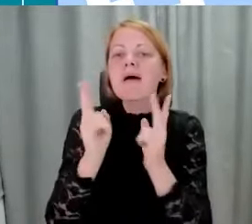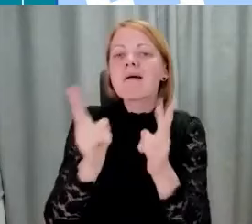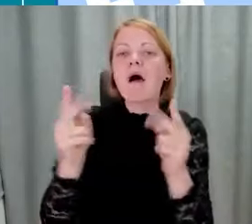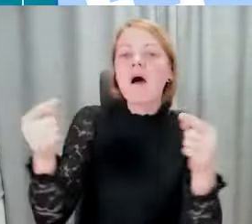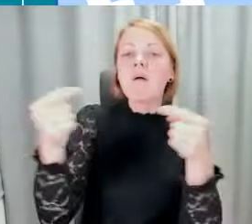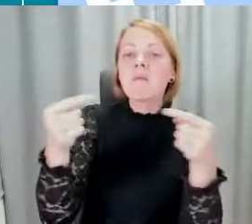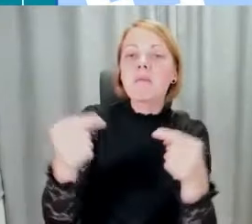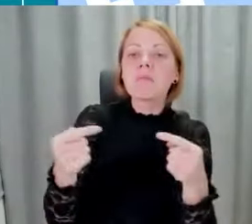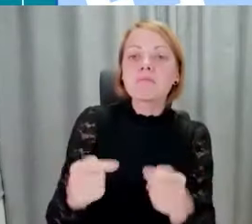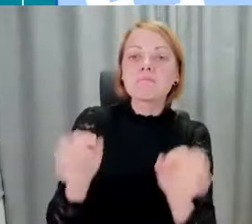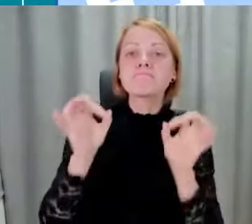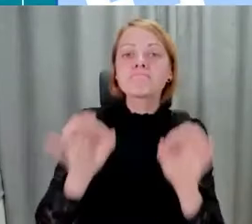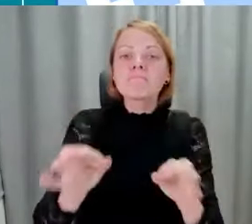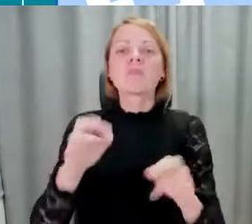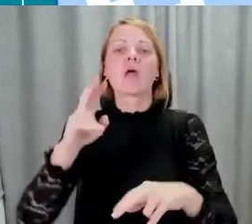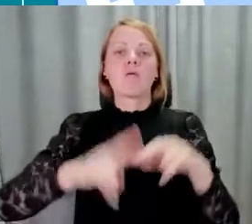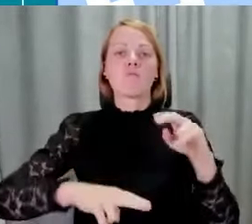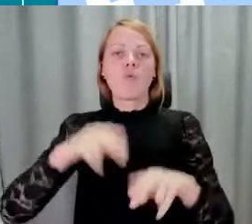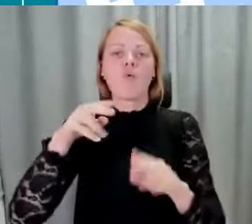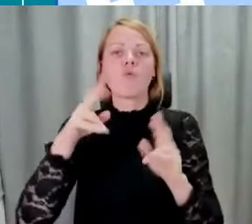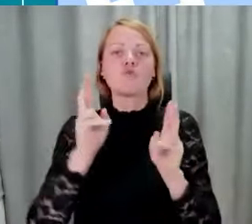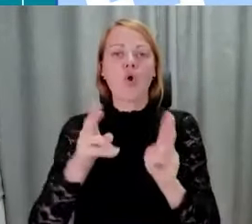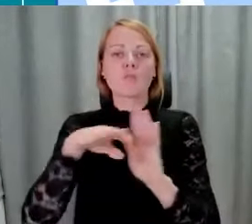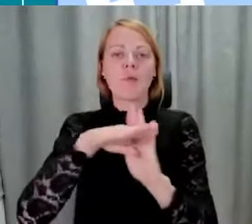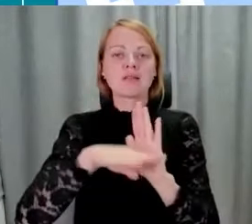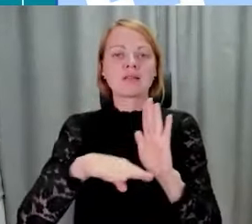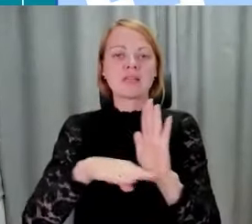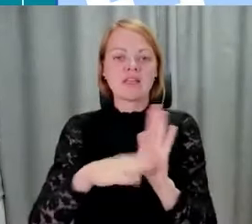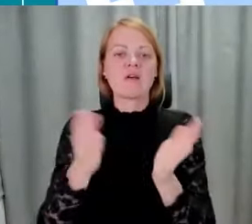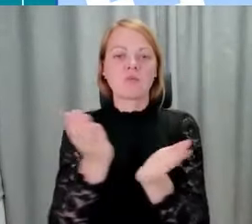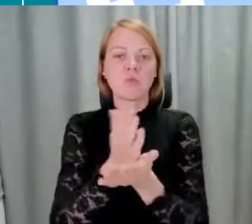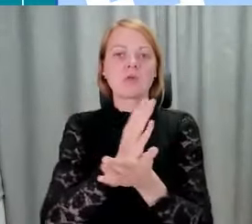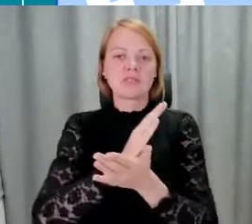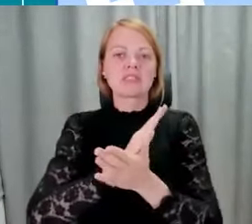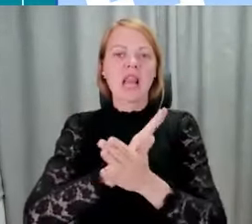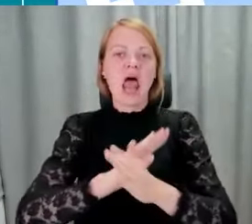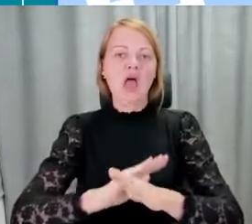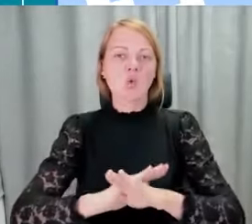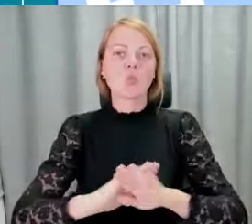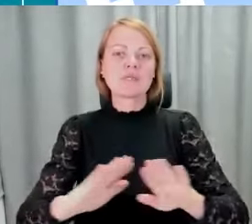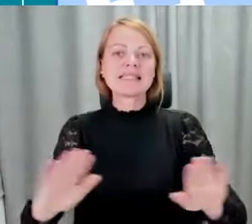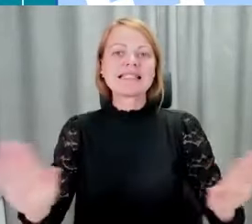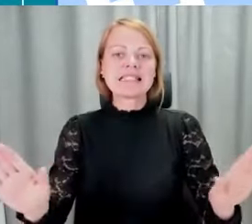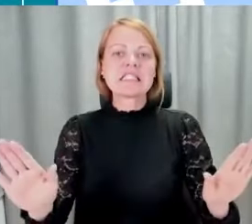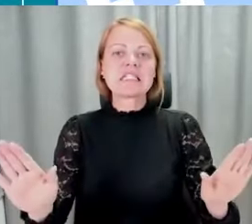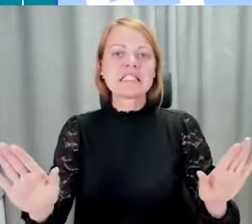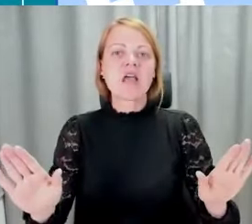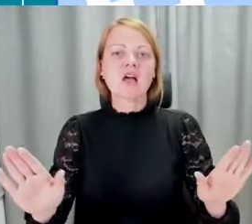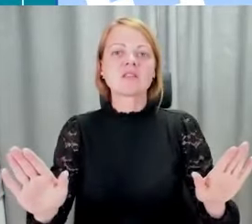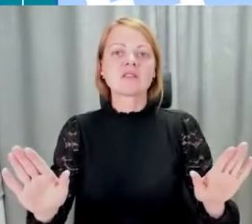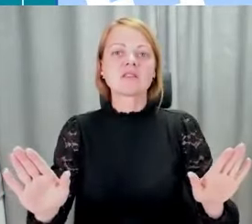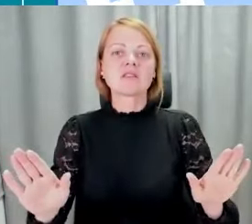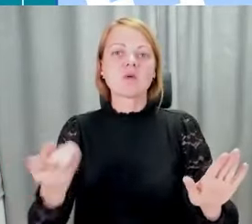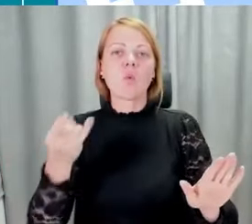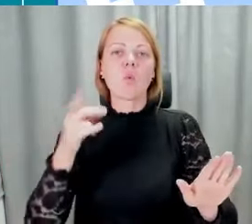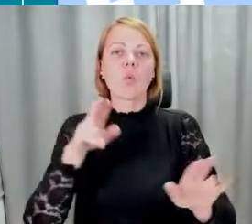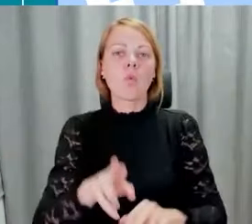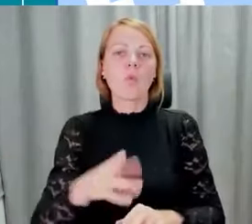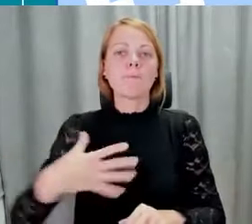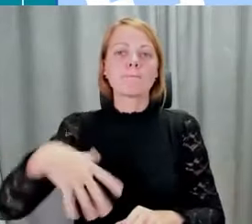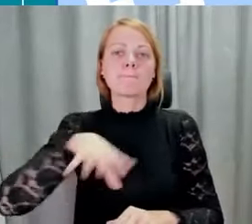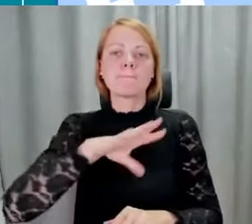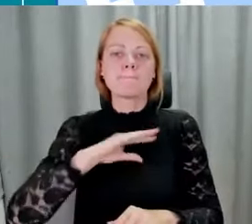mums būvnormatīvam noslēgusies sabiedrības līdzlība. Ir noslēgusies, un mēs